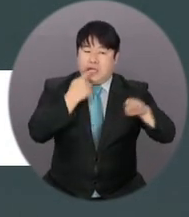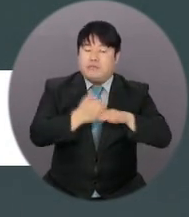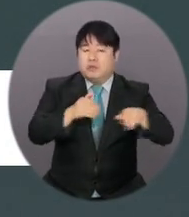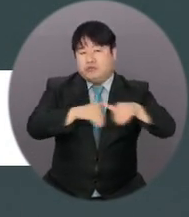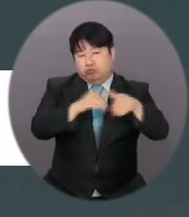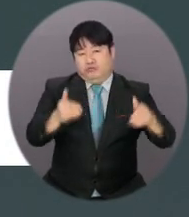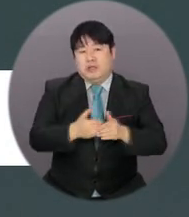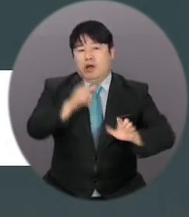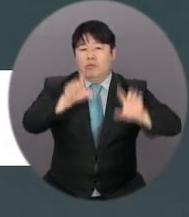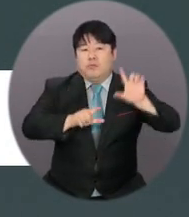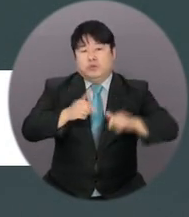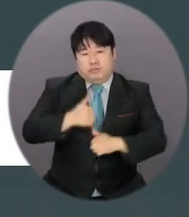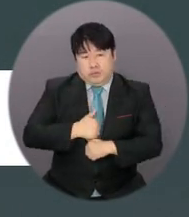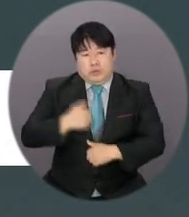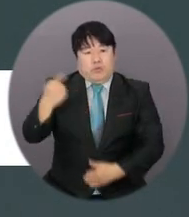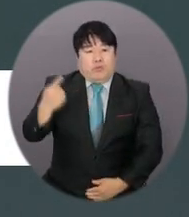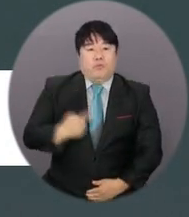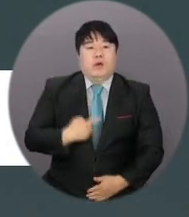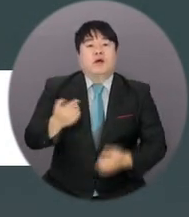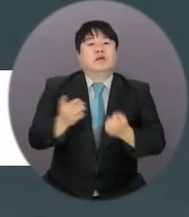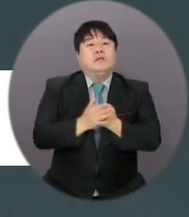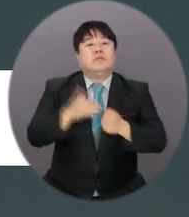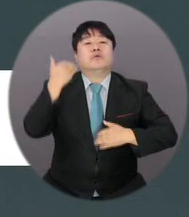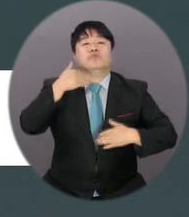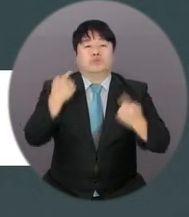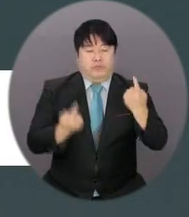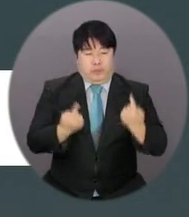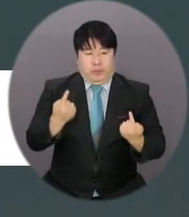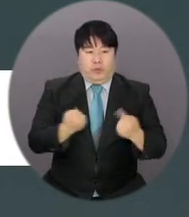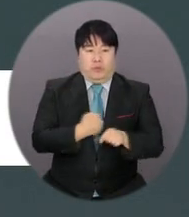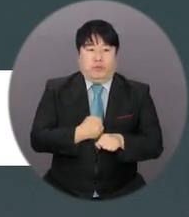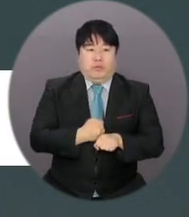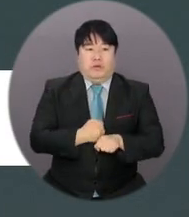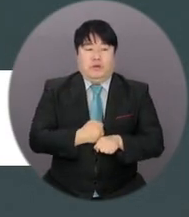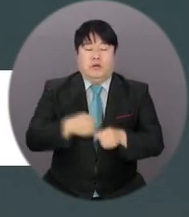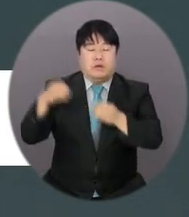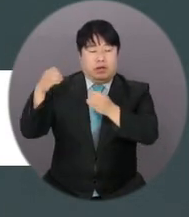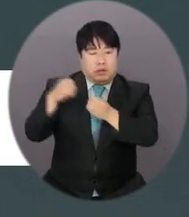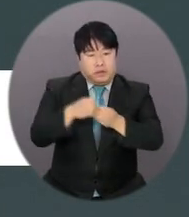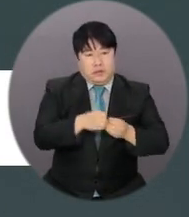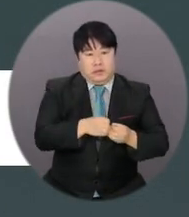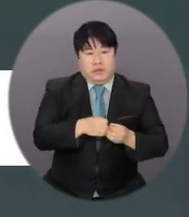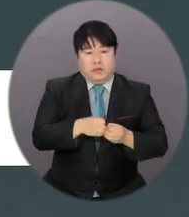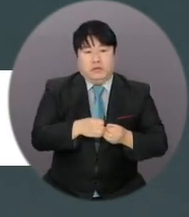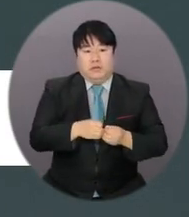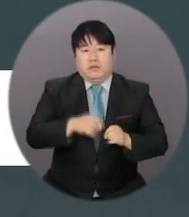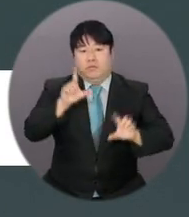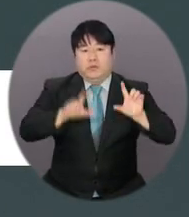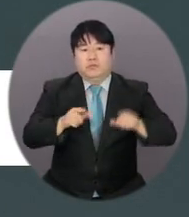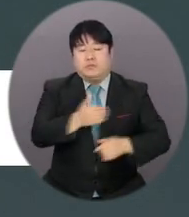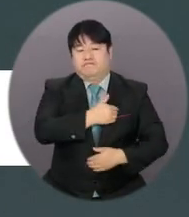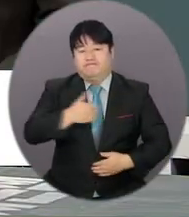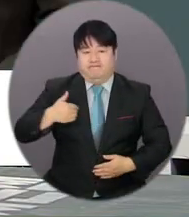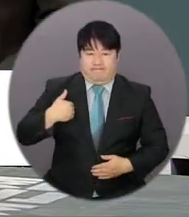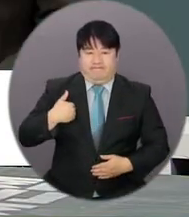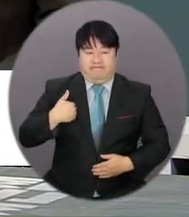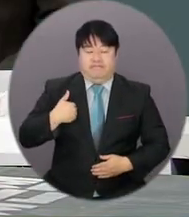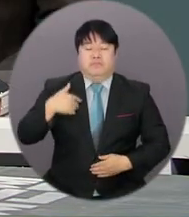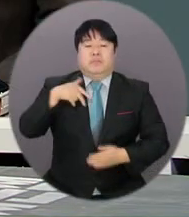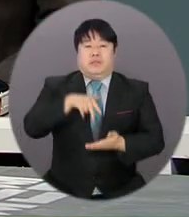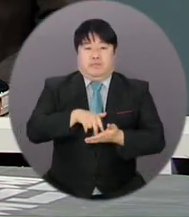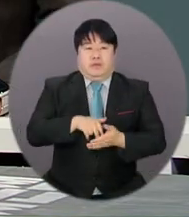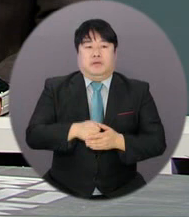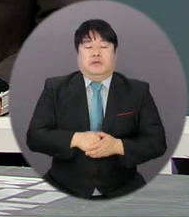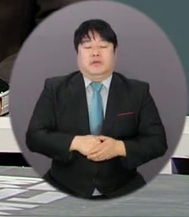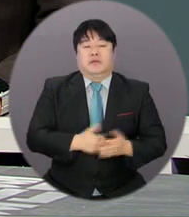정체성을 찍혀 왔기 때문에 누구보다도 고척동 석 논쟁에서는 대각 당당한 입장을 갖고 있는데